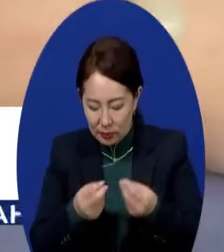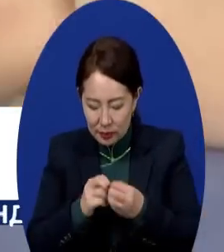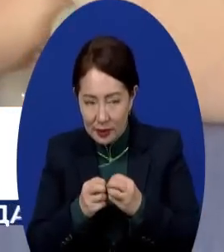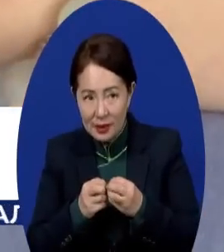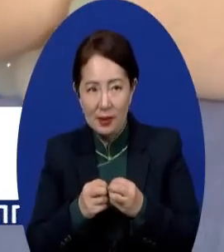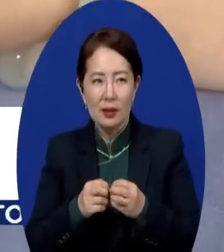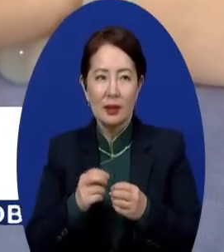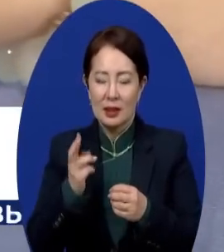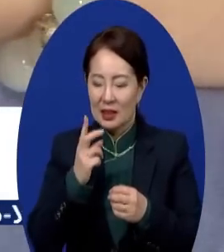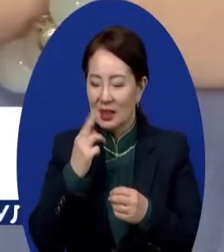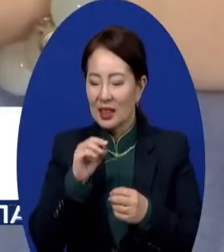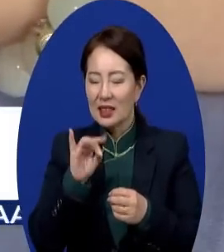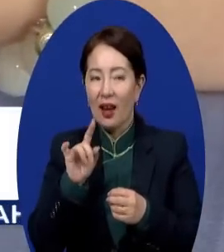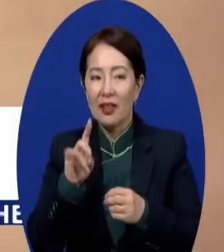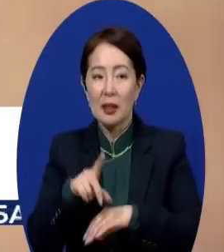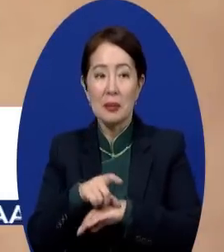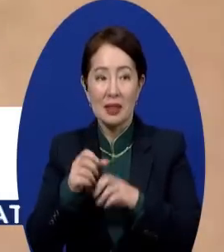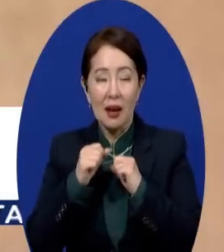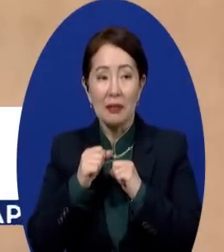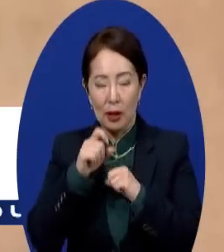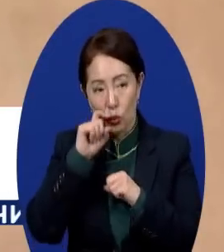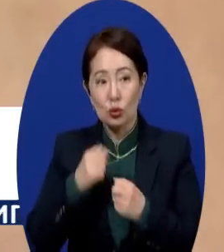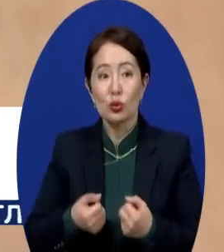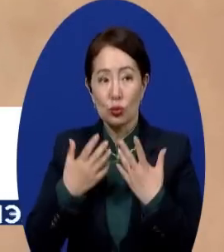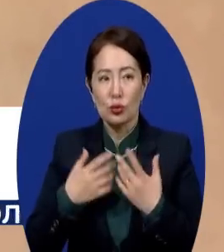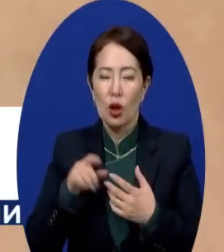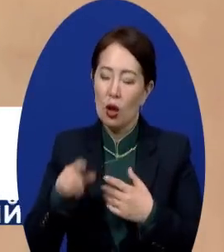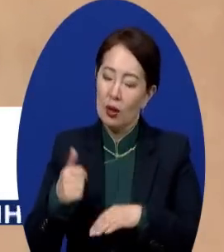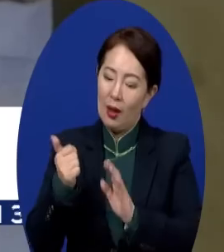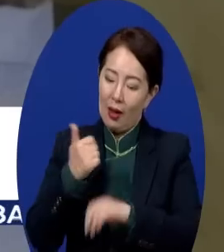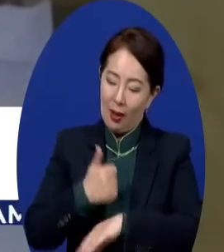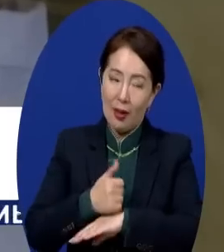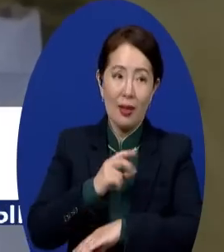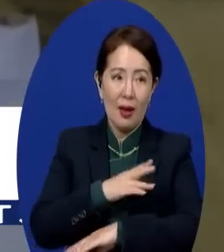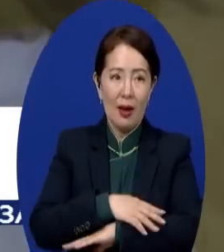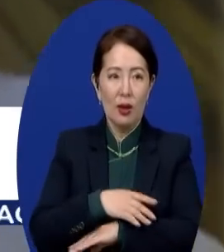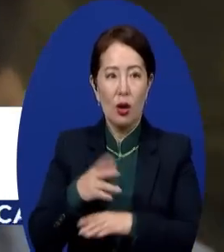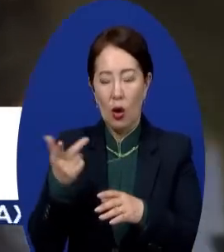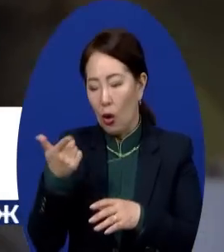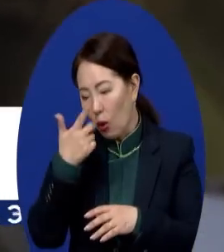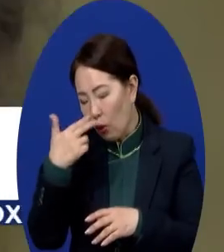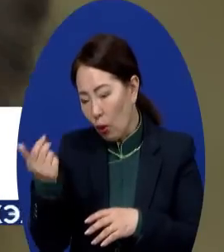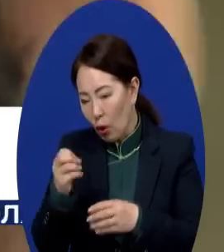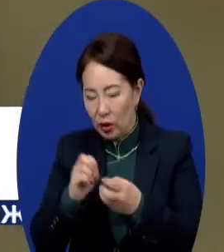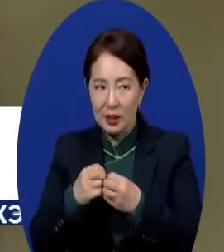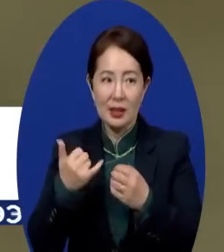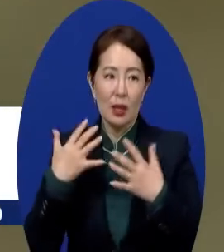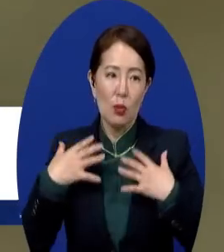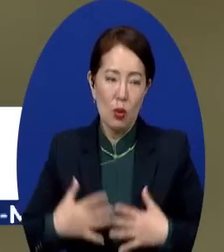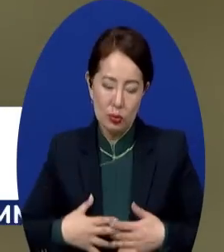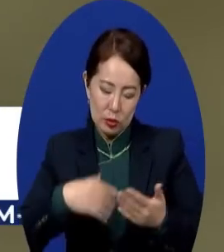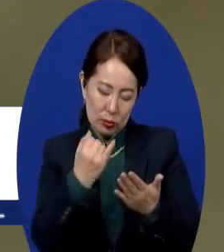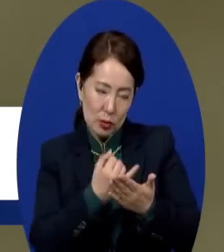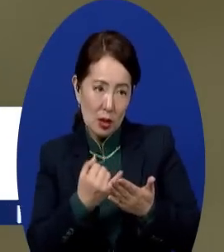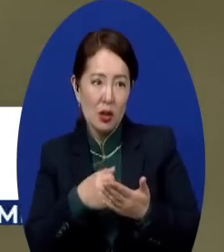ойхонсноор дизайнер мэрэгжил эзэмших хүсэл үүссэн. Ондоо ахлангийн сурагч тэрээр ойл жимглэл зарим хувцсаа өөрөө зургийг нь